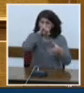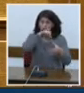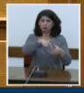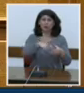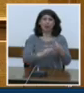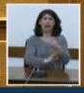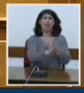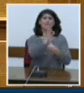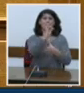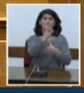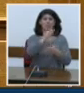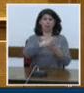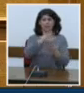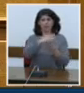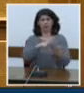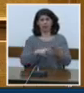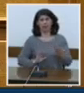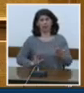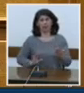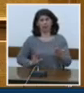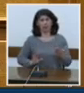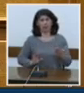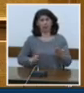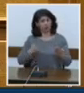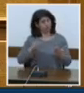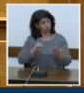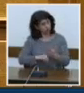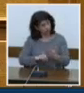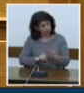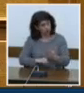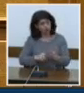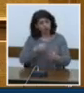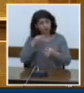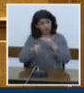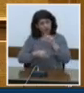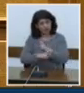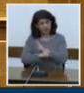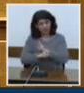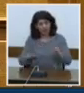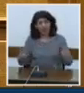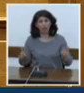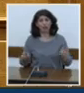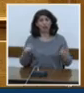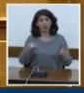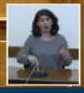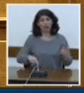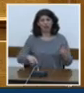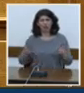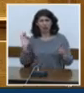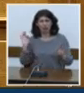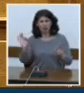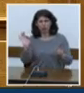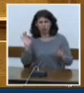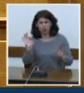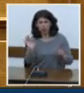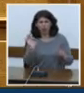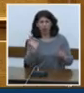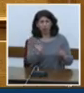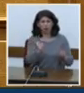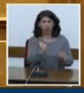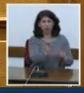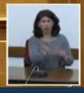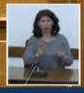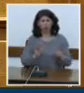η εφημερίδα. Και να πάρετε επιτέλους θέση για αυτή τη λάσπη την οποία εκτοξεύεται προς μια